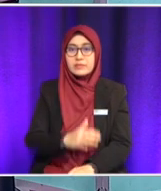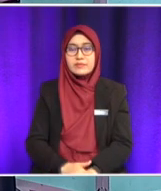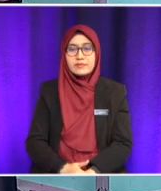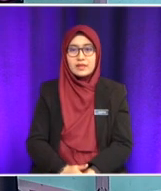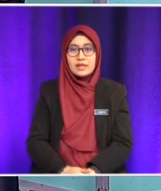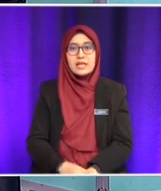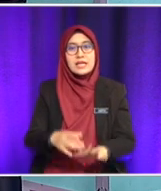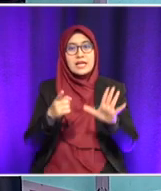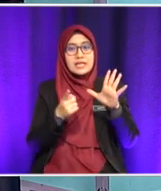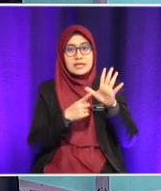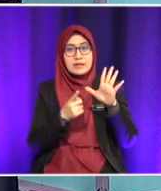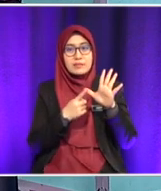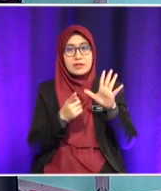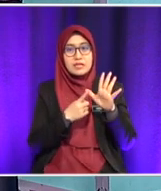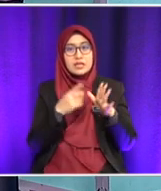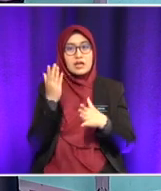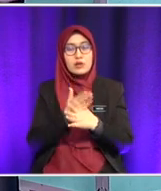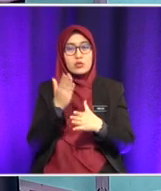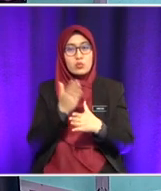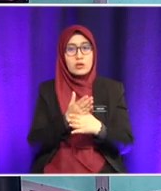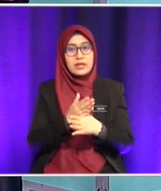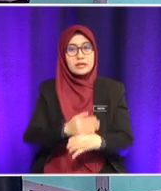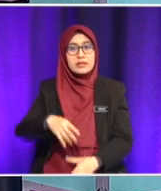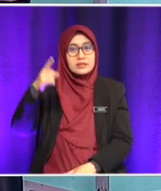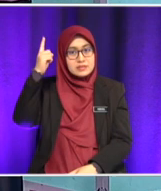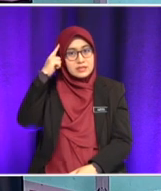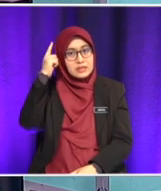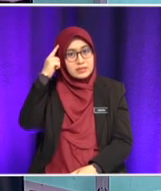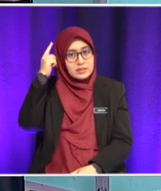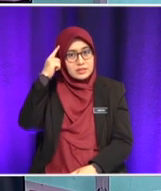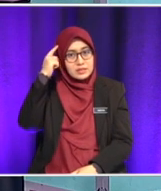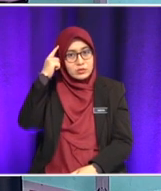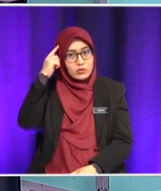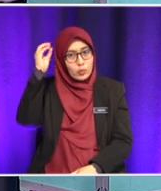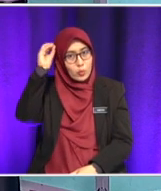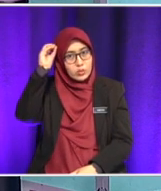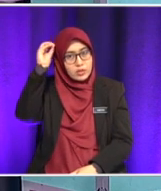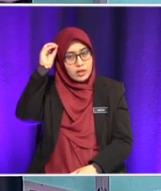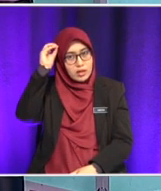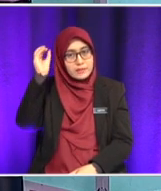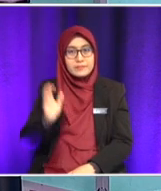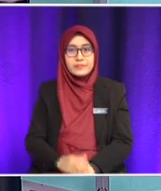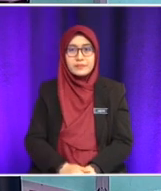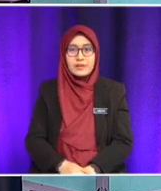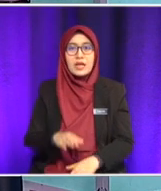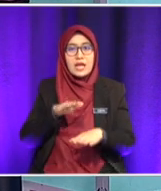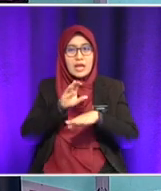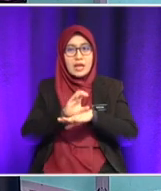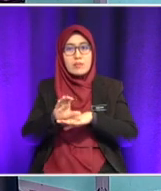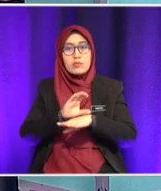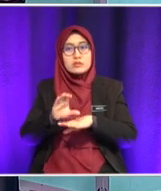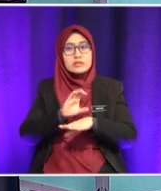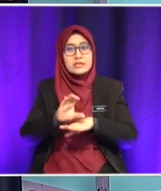gangguan psikologi yaitu bermain dengan emosi Baiklah Bagaimana